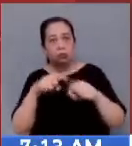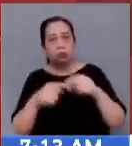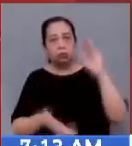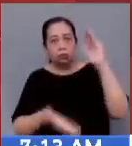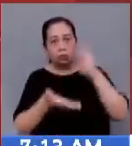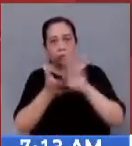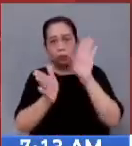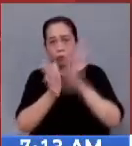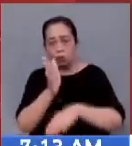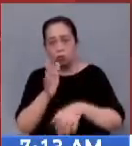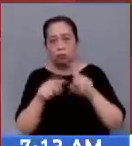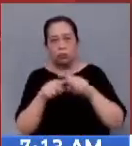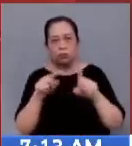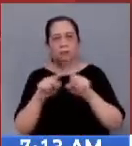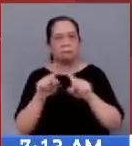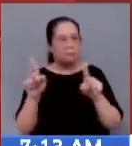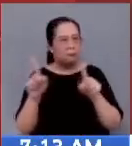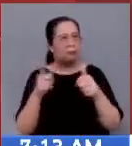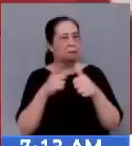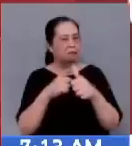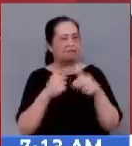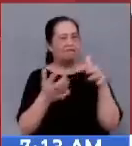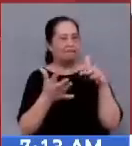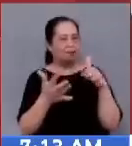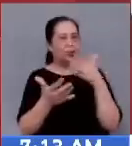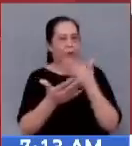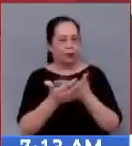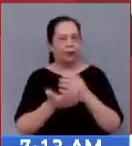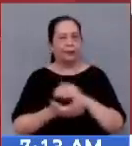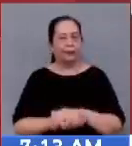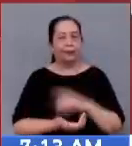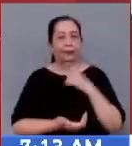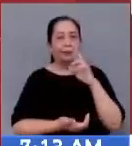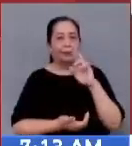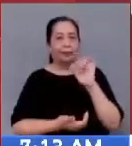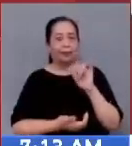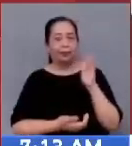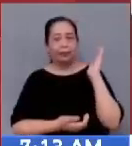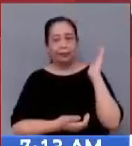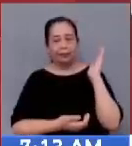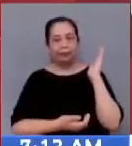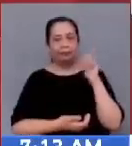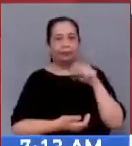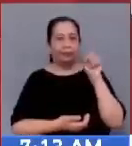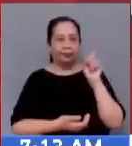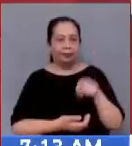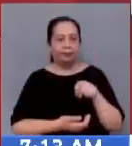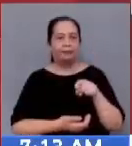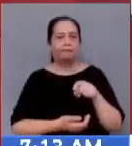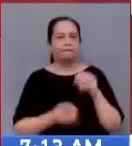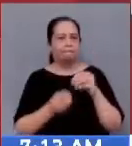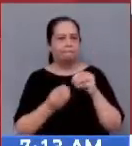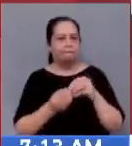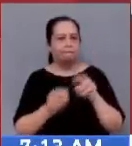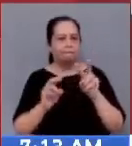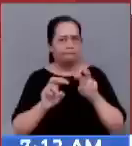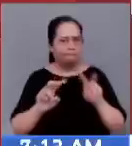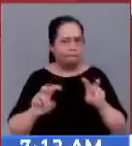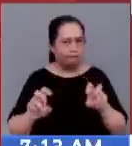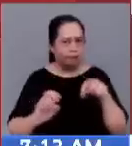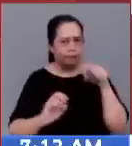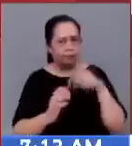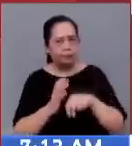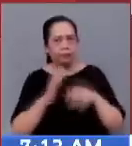pero pag-aralan daw mabuti. Sabi rin ni Ray Mundo, kailangan ng masusing pag-aaral ng mga eksperto para madesisyonan